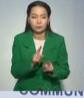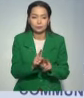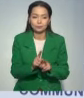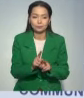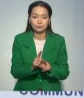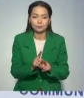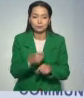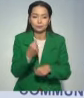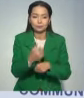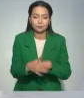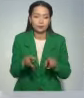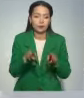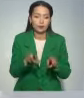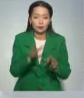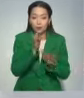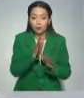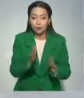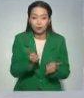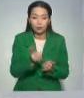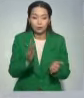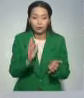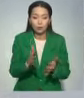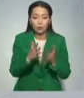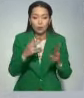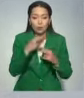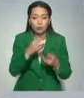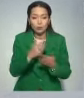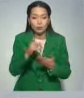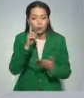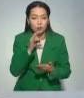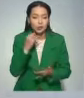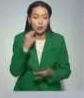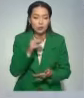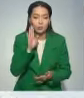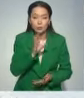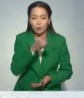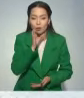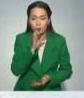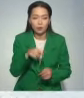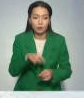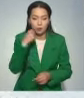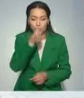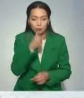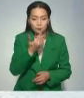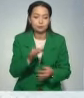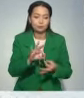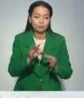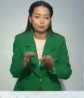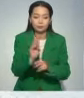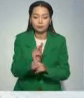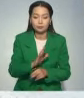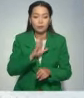Центральной котельной особо сама они уделяют и доступу качественной питьевой воде в этом году капитально отремонтировали